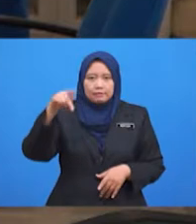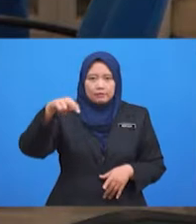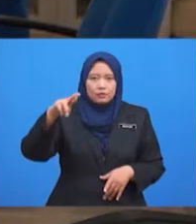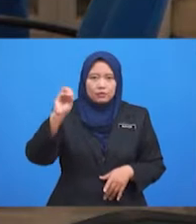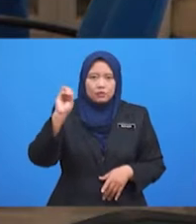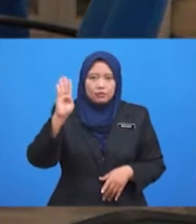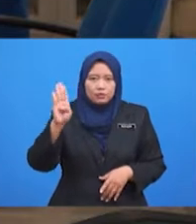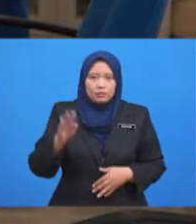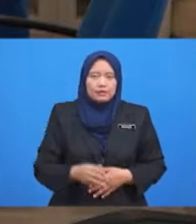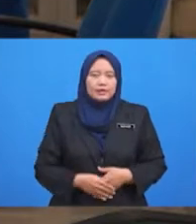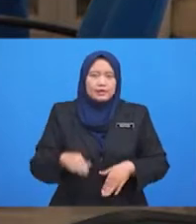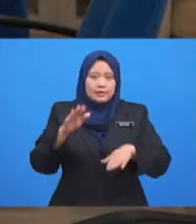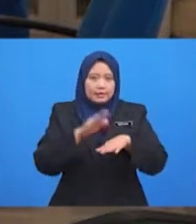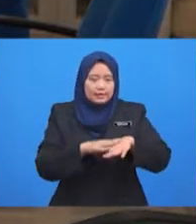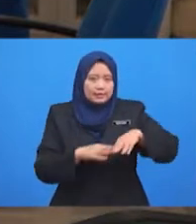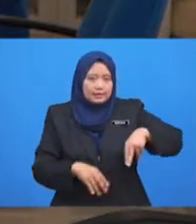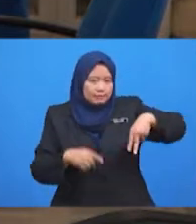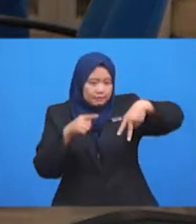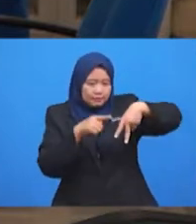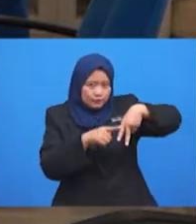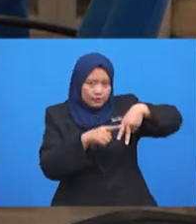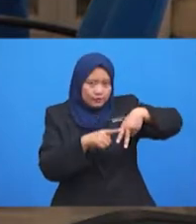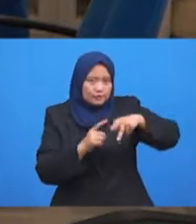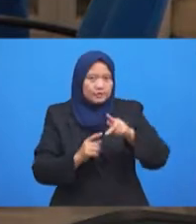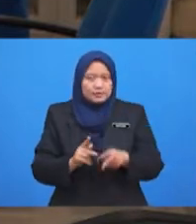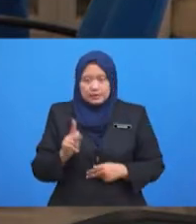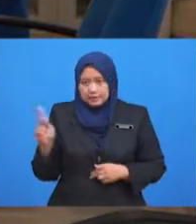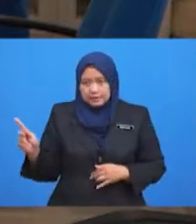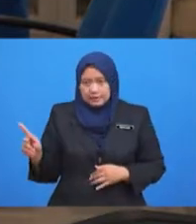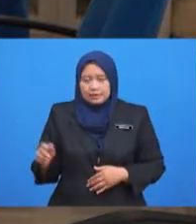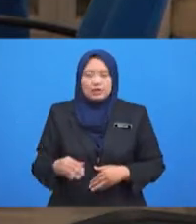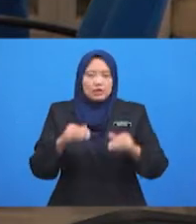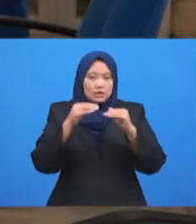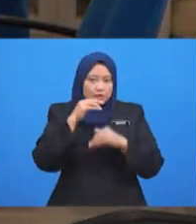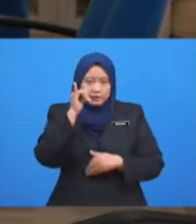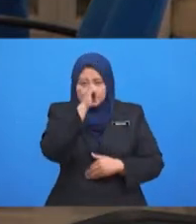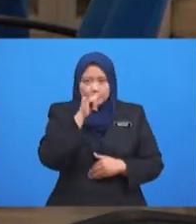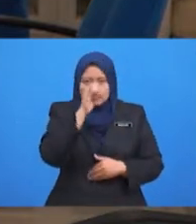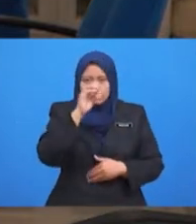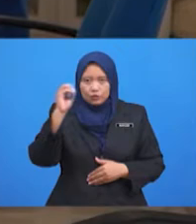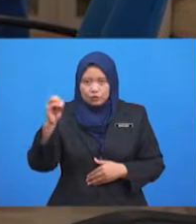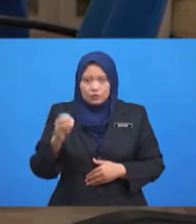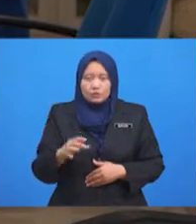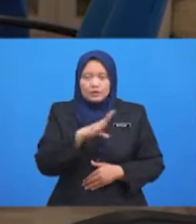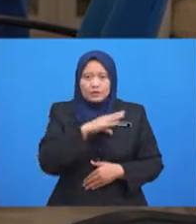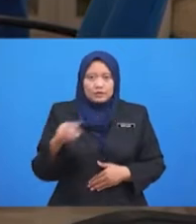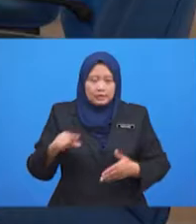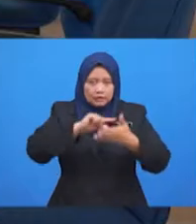pelanggan. Pastikan intensiti mesin kepada tahap kosong dan tukar kepada gelombang